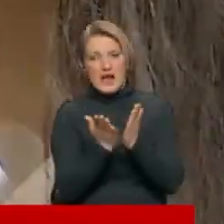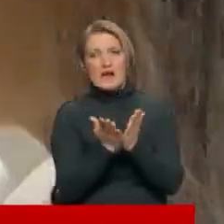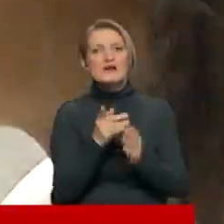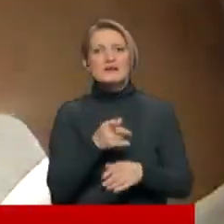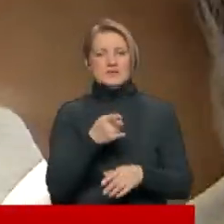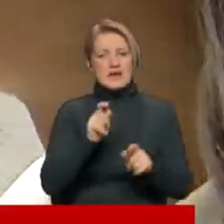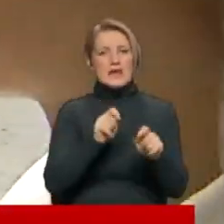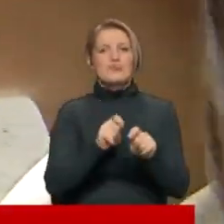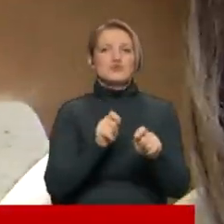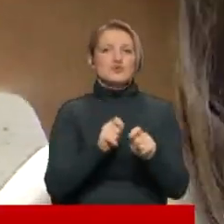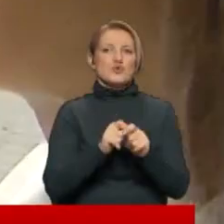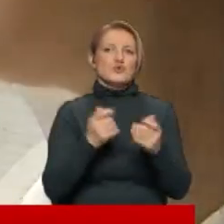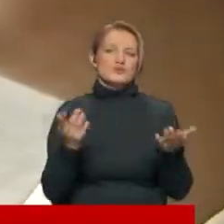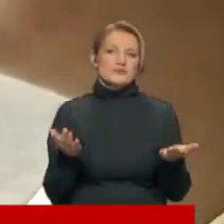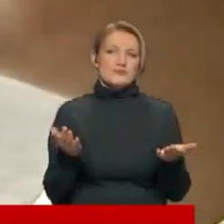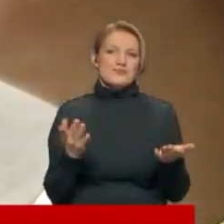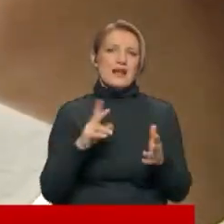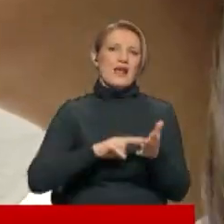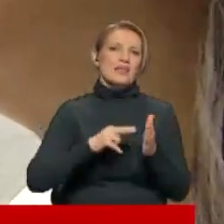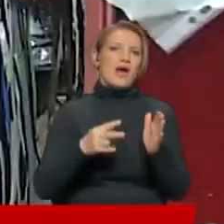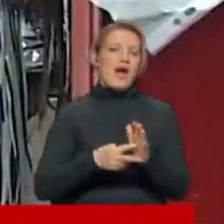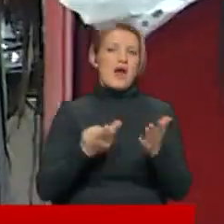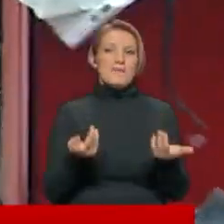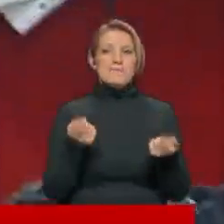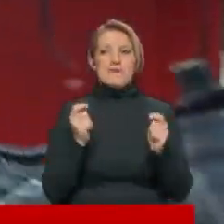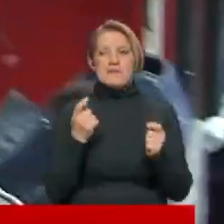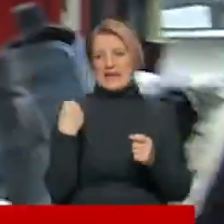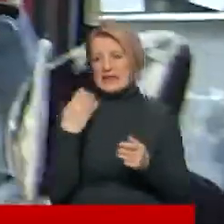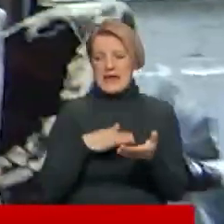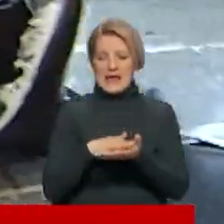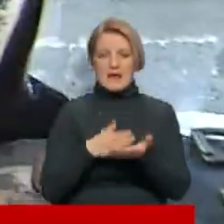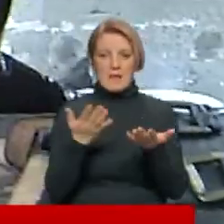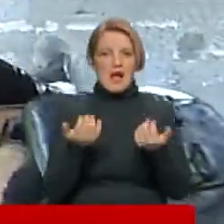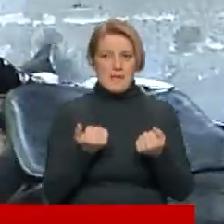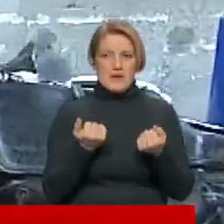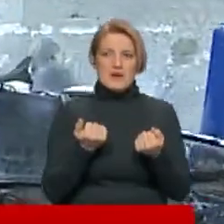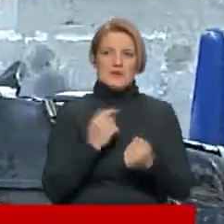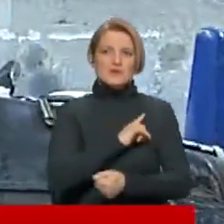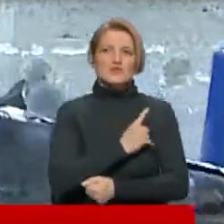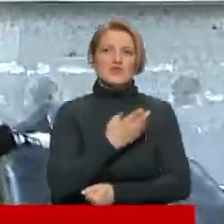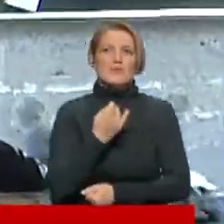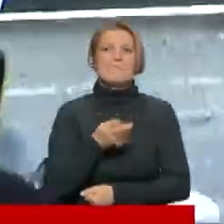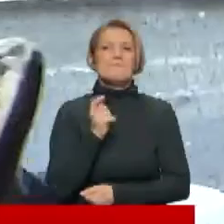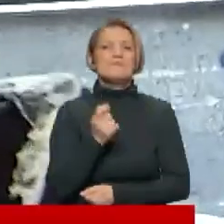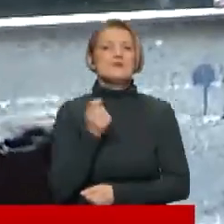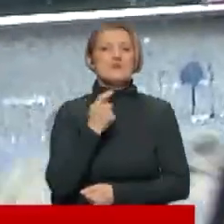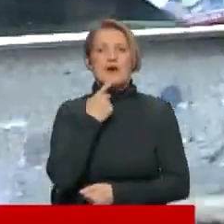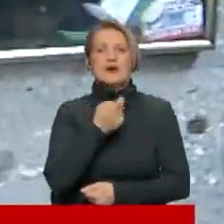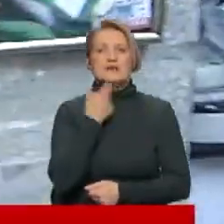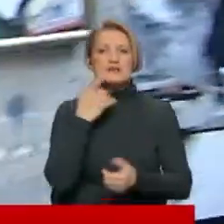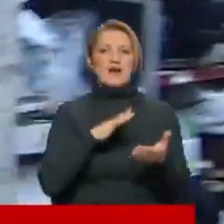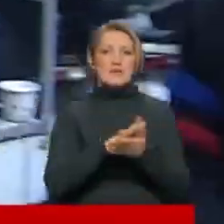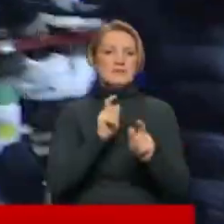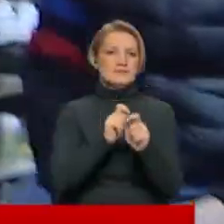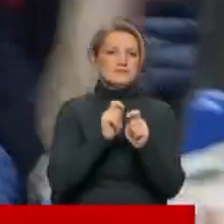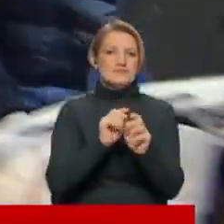tutmuş. Yaptırıyoruz daha doğrusu. İdare, mecbur ama. Yeni bir ayakkabı almaya maddi gücü el vermeyenler mecburen evdeki eski ayakkabıları